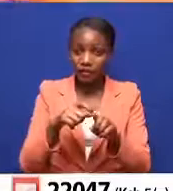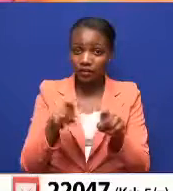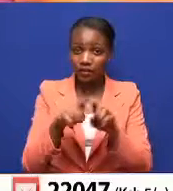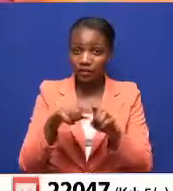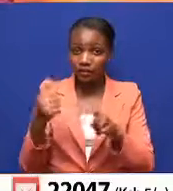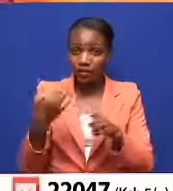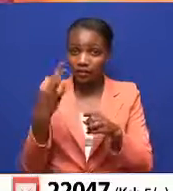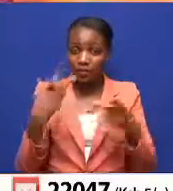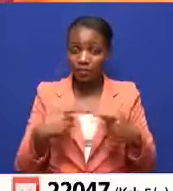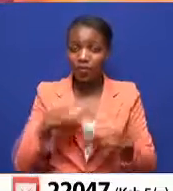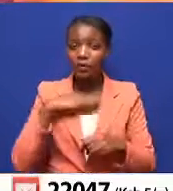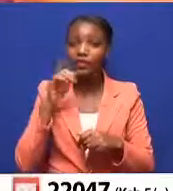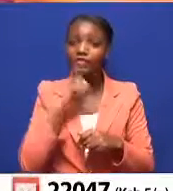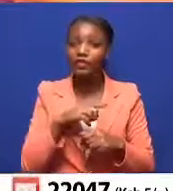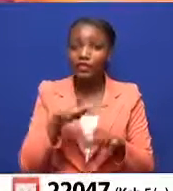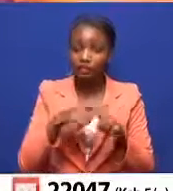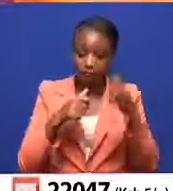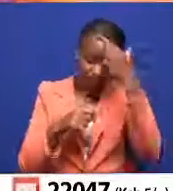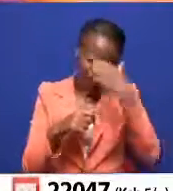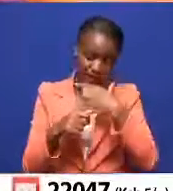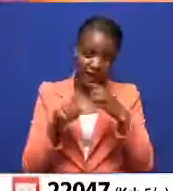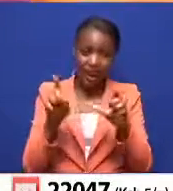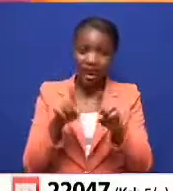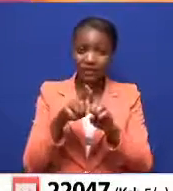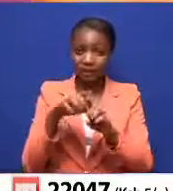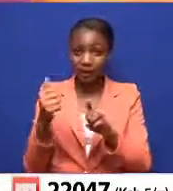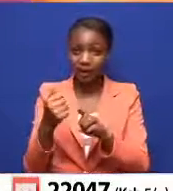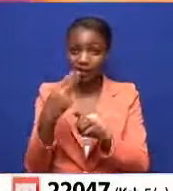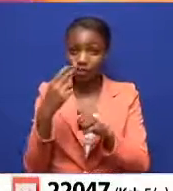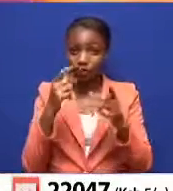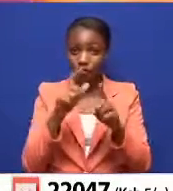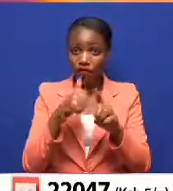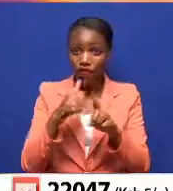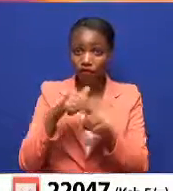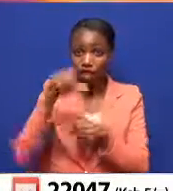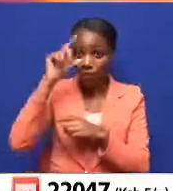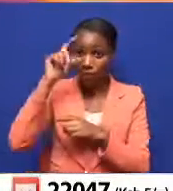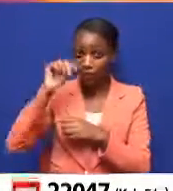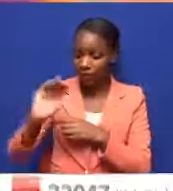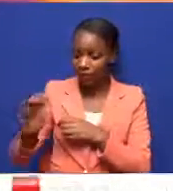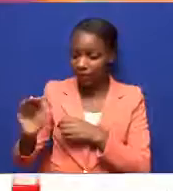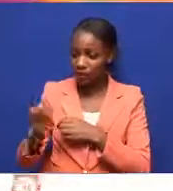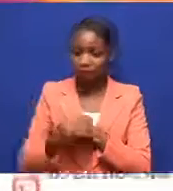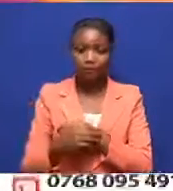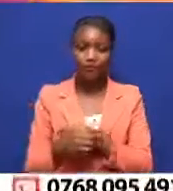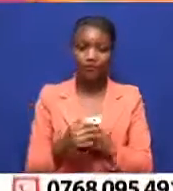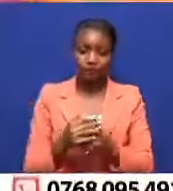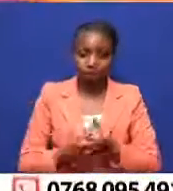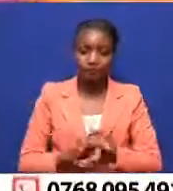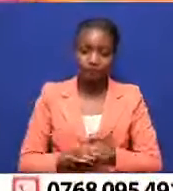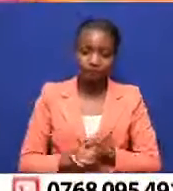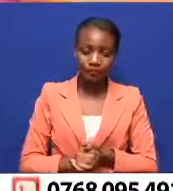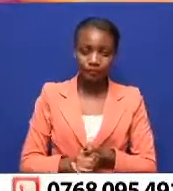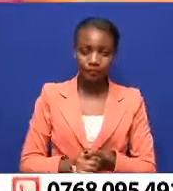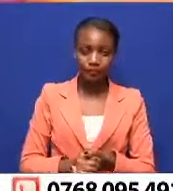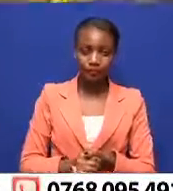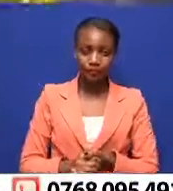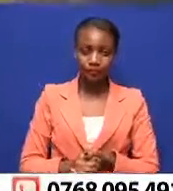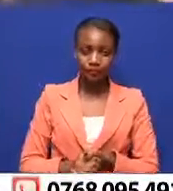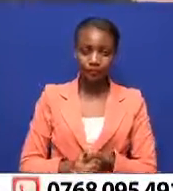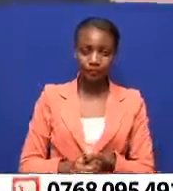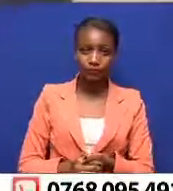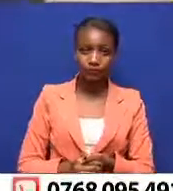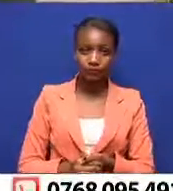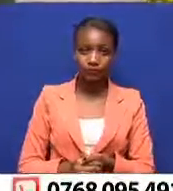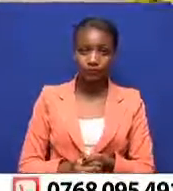dunia, moja kutoka eneo la Thika huku wengine wawili wakitokea kaunti ya Mombasa. Tony Mwirigi na kina cha habari hiyo.